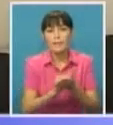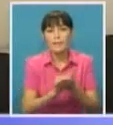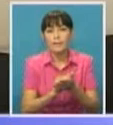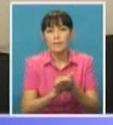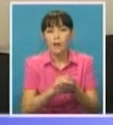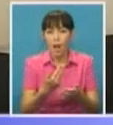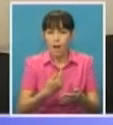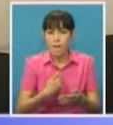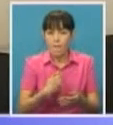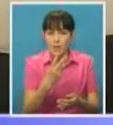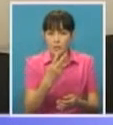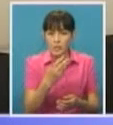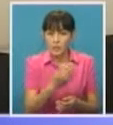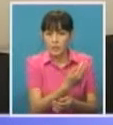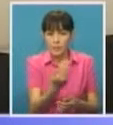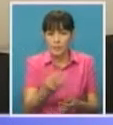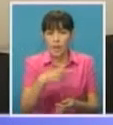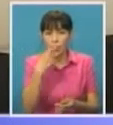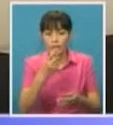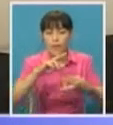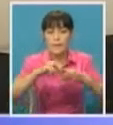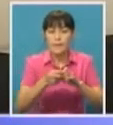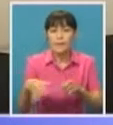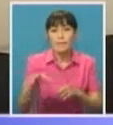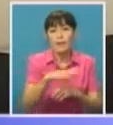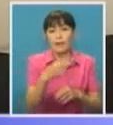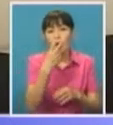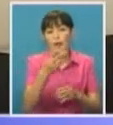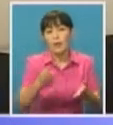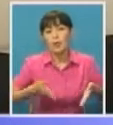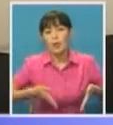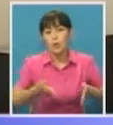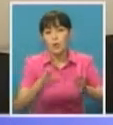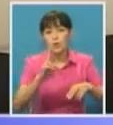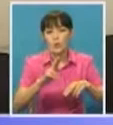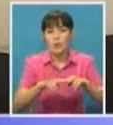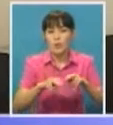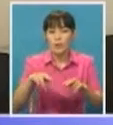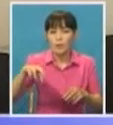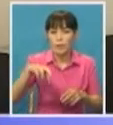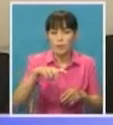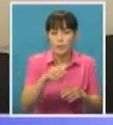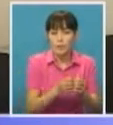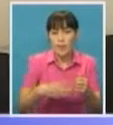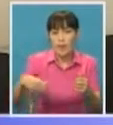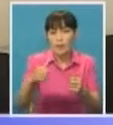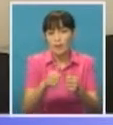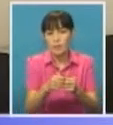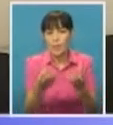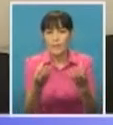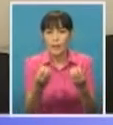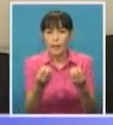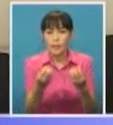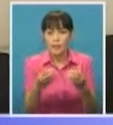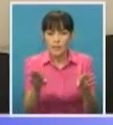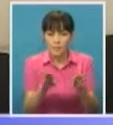жаңа мен сізге айтып отқан мәселелердің бәрі қаралады. Ол жол салынады, жол салынған оның жанында аяқ жол болады, аяқ жолдың жанында батыл жүйесі салады, одан